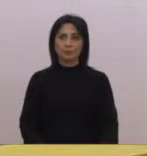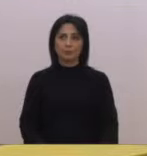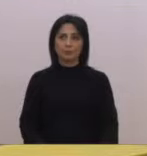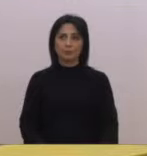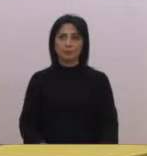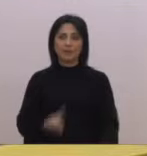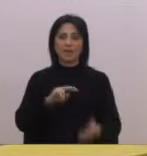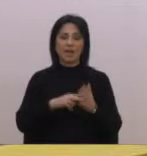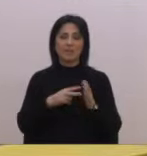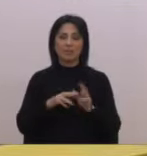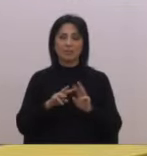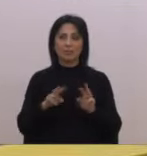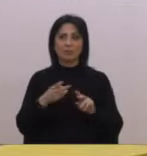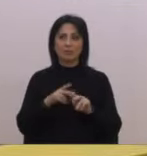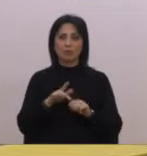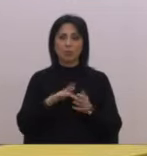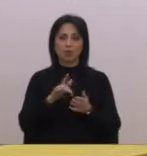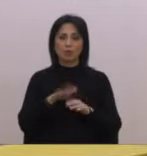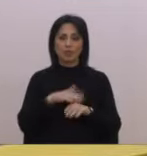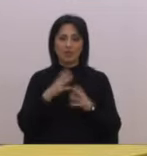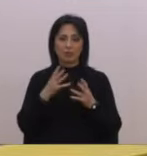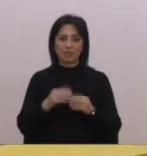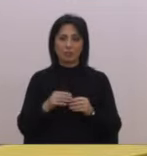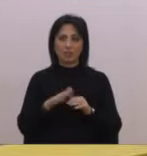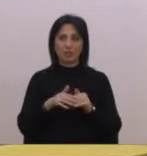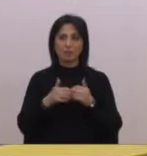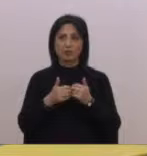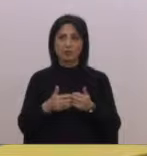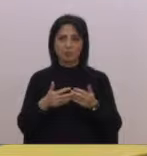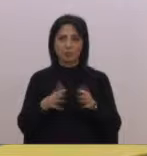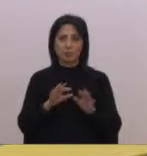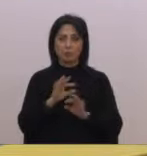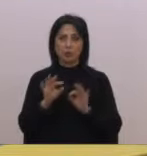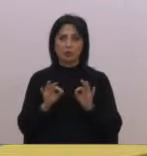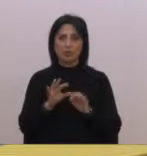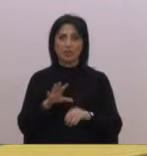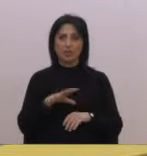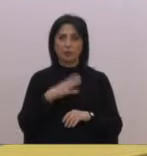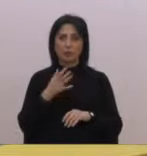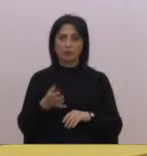Რას გეგმავს სამინისტრო იმისთვის, მოსახლეობის კეთილდღეობის და ხელშეწყობისთვის მეტი პროექტისთვის იქნას,